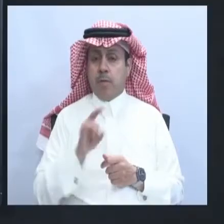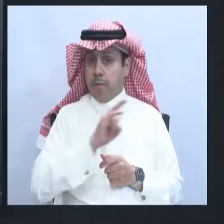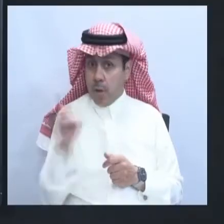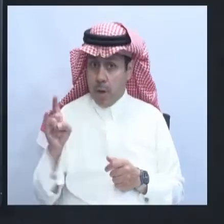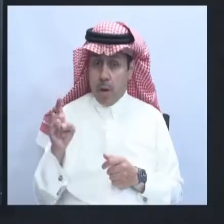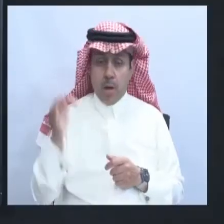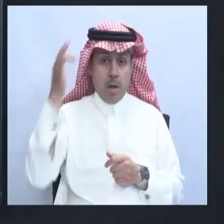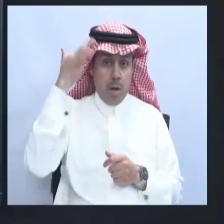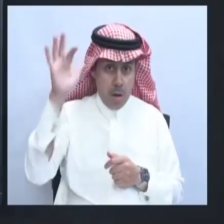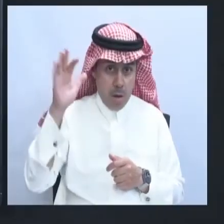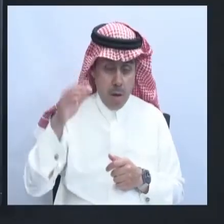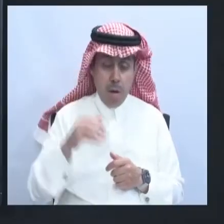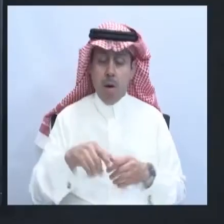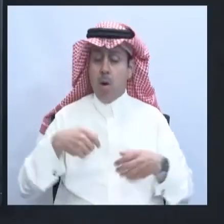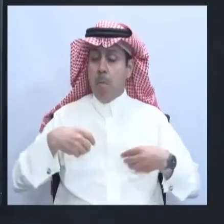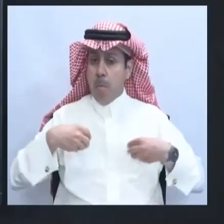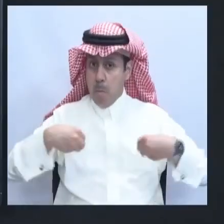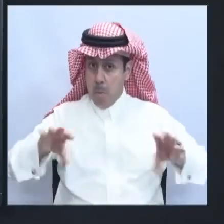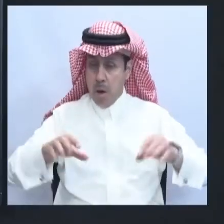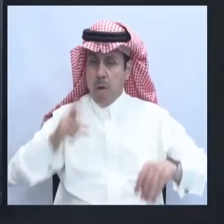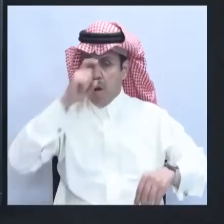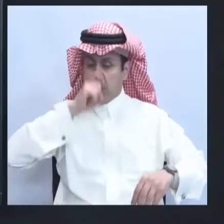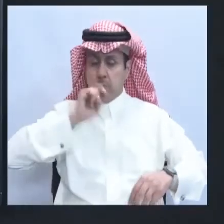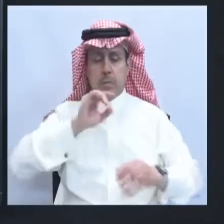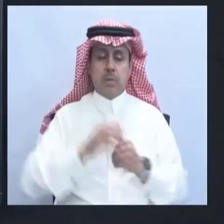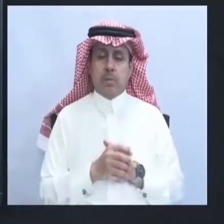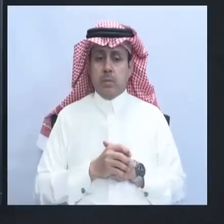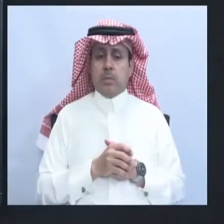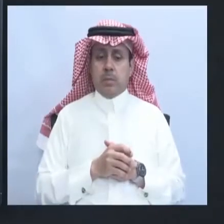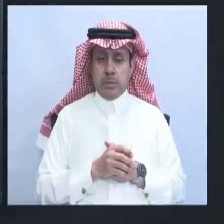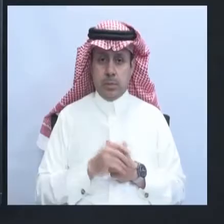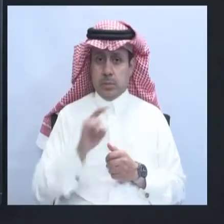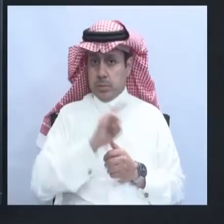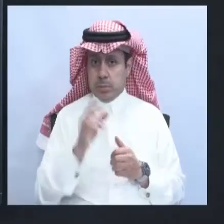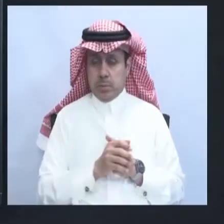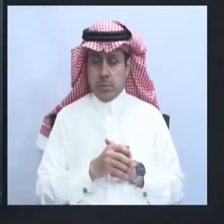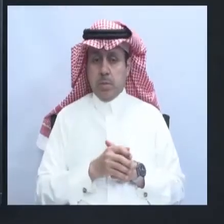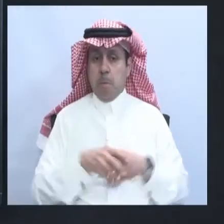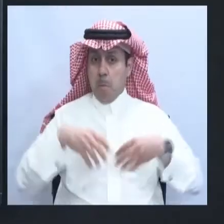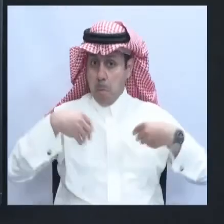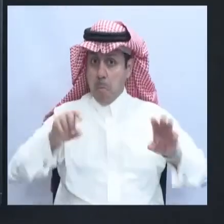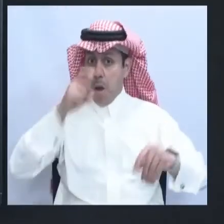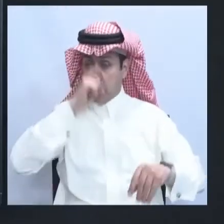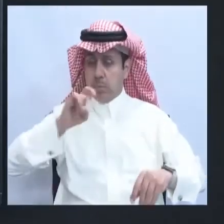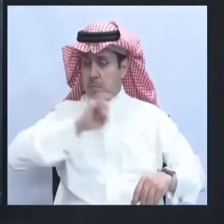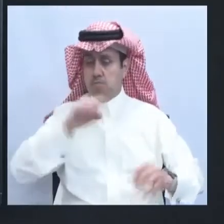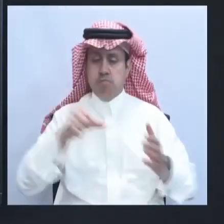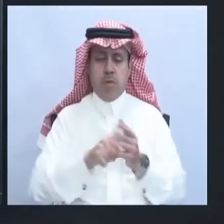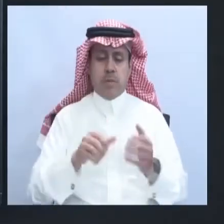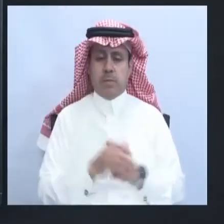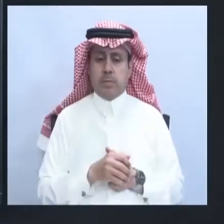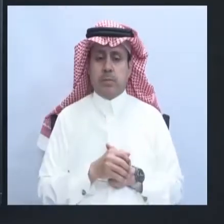البيع باكراه لا يحل مال امرئ مسلم الا عن طيب نفس منه